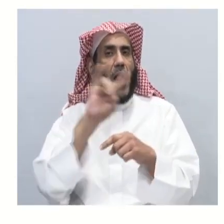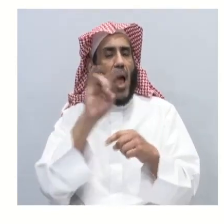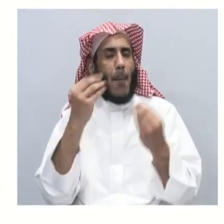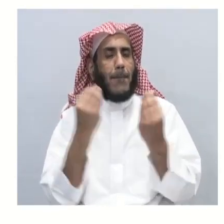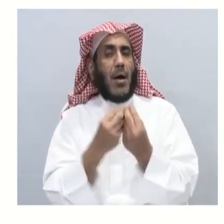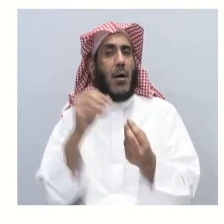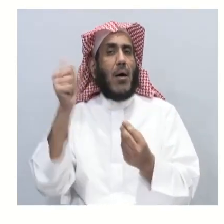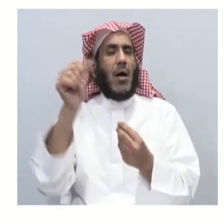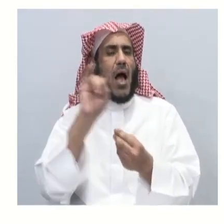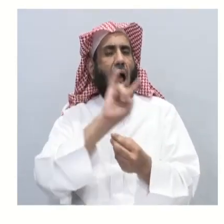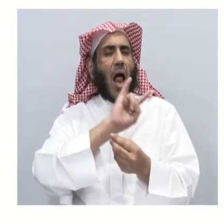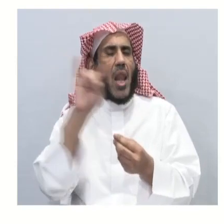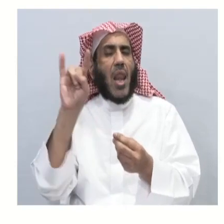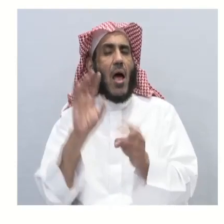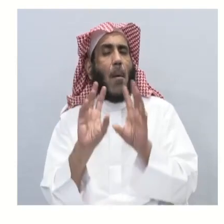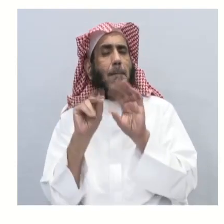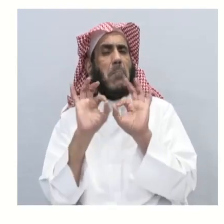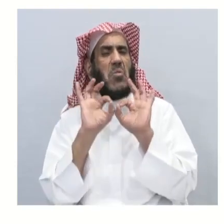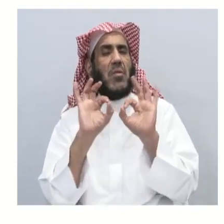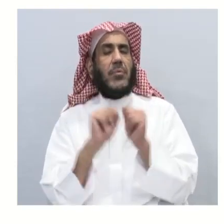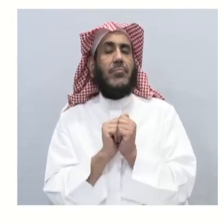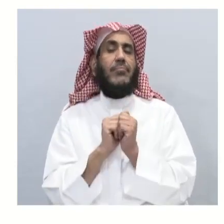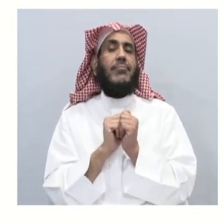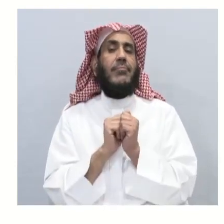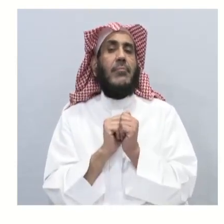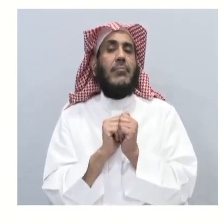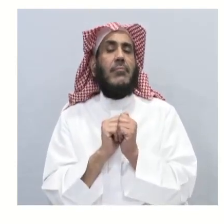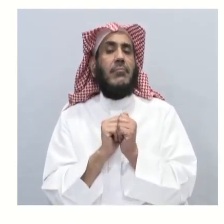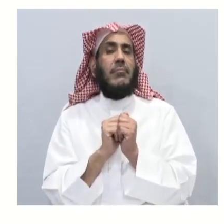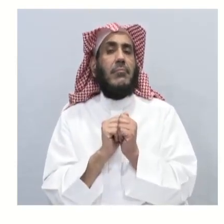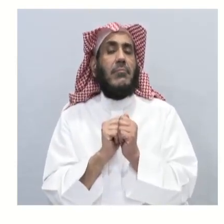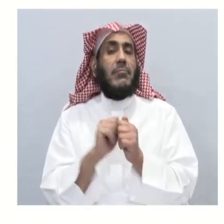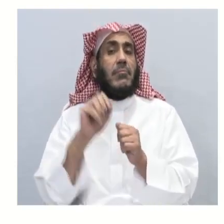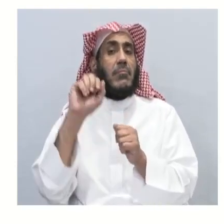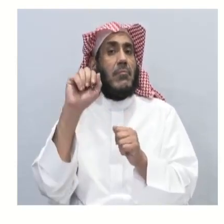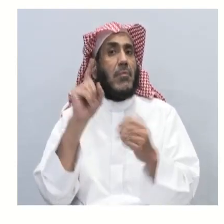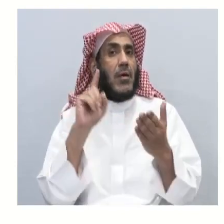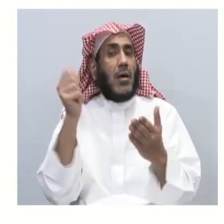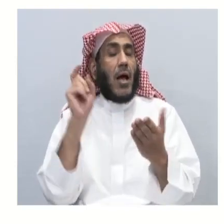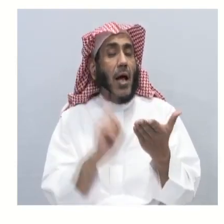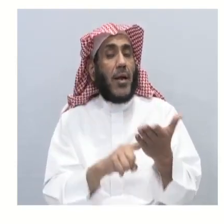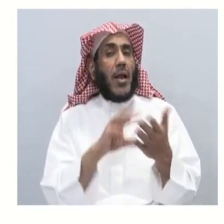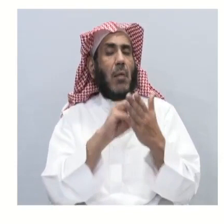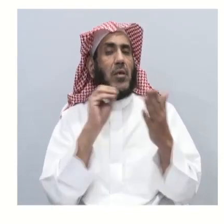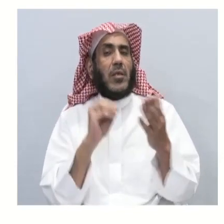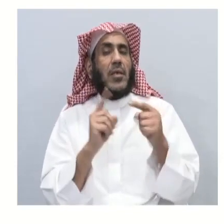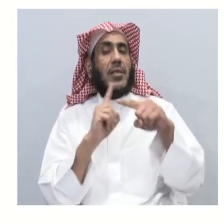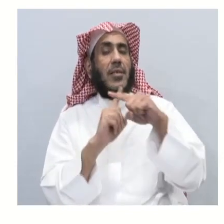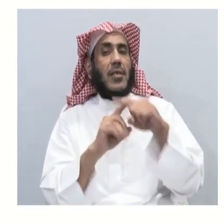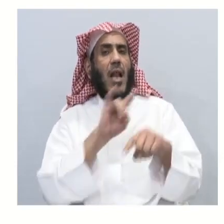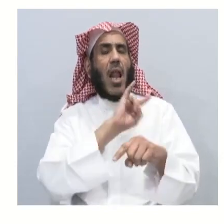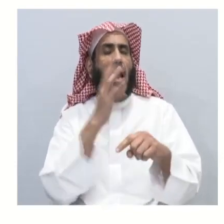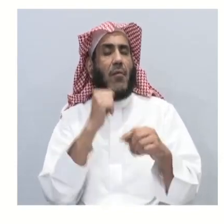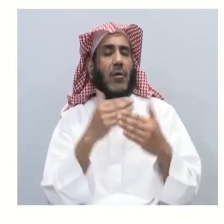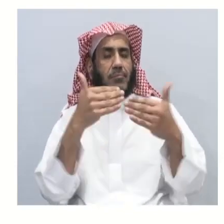تكتب ألا وتنطق بهذا الشكل. إذن أن المصدرية زائد لا النافية. ننتقل إلى